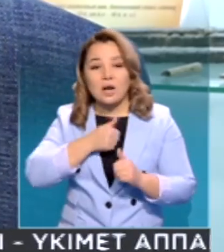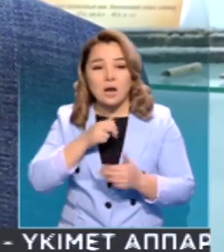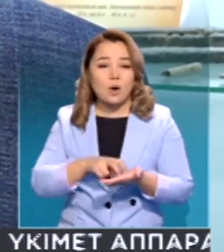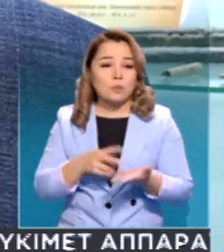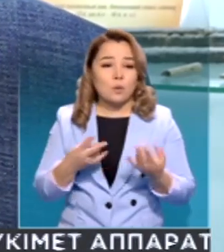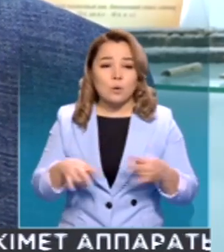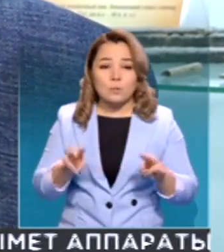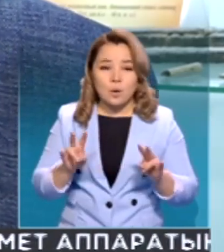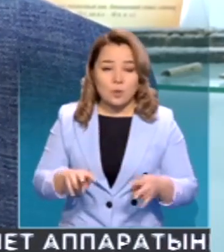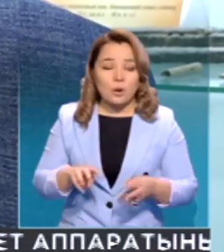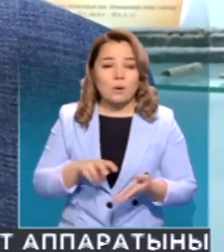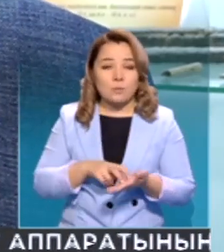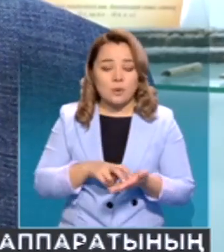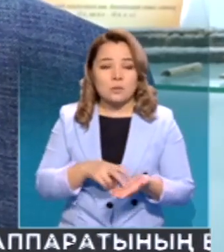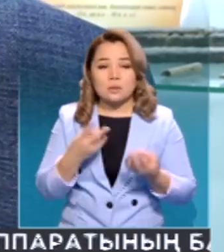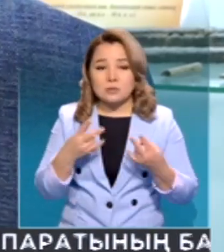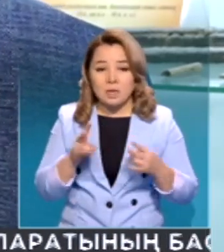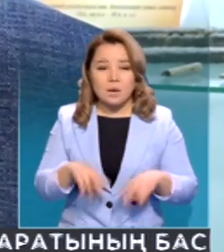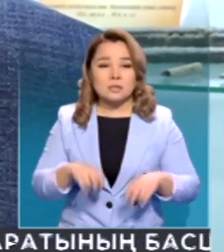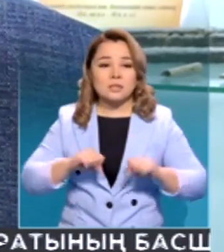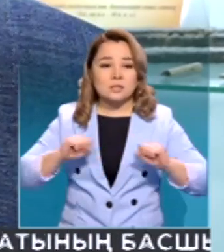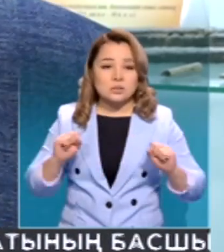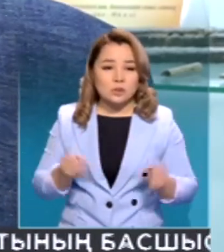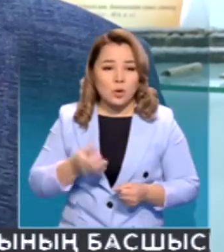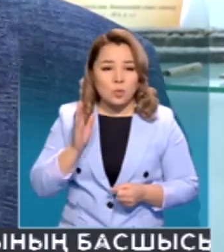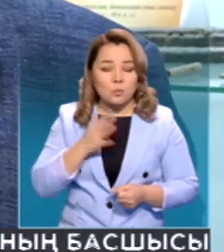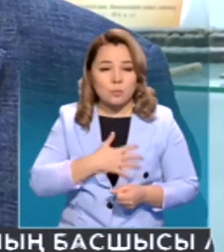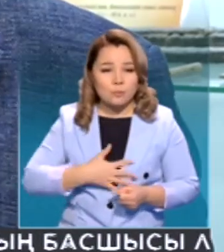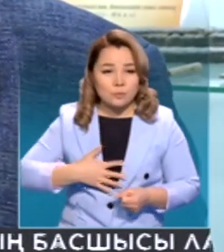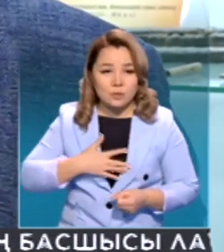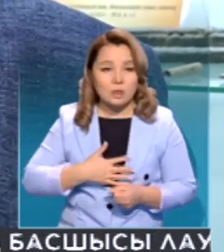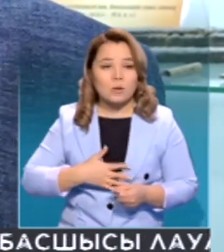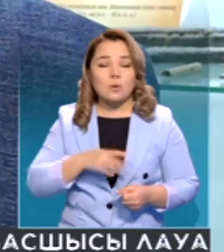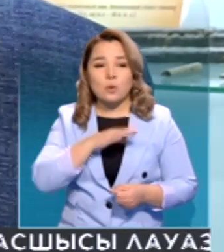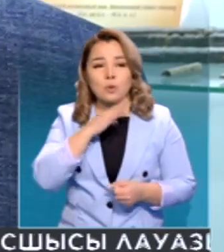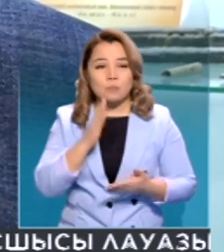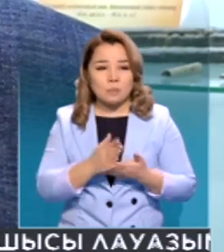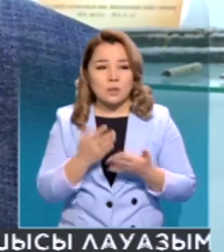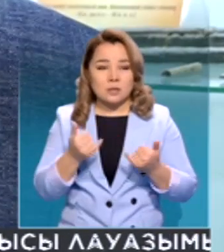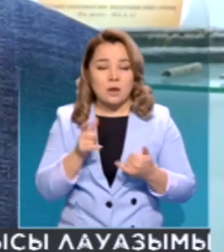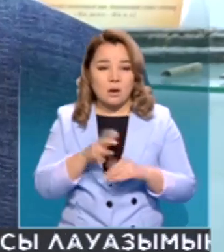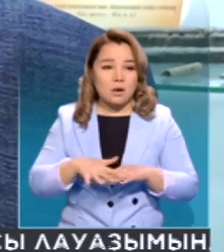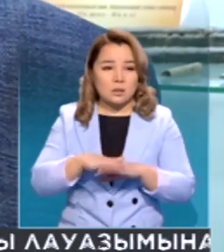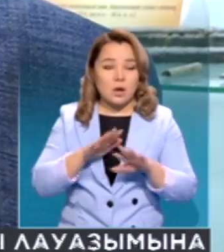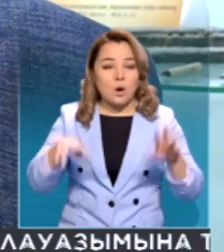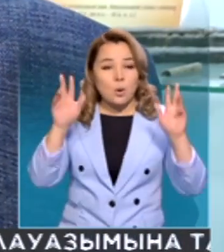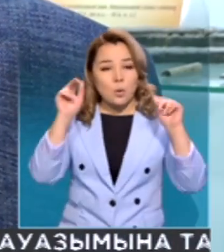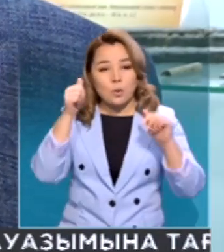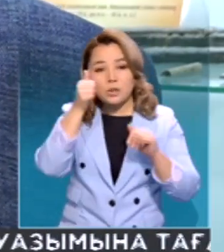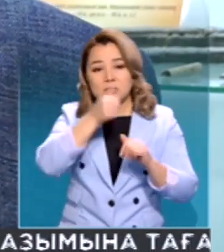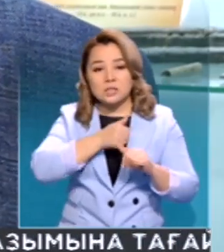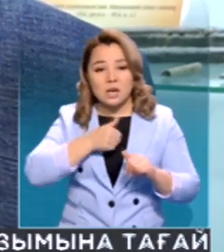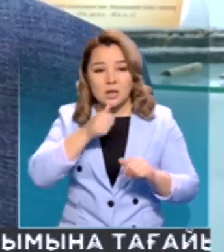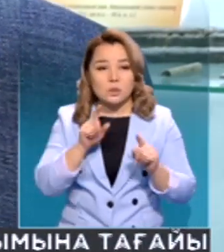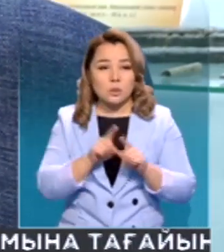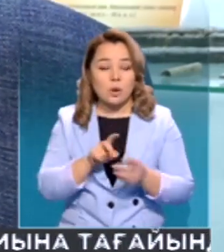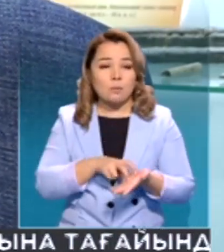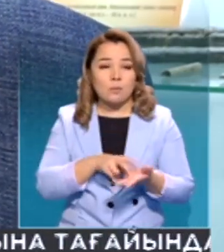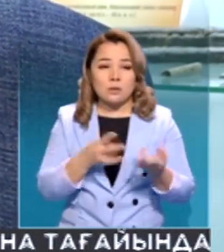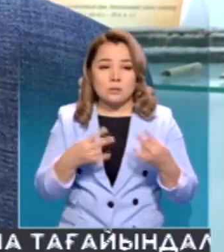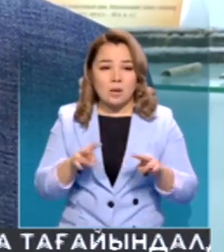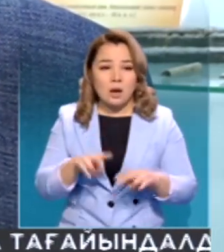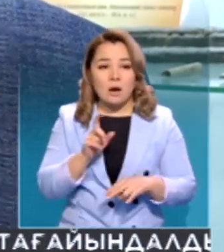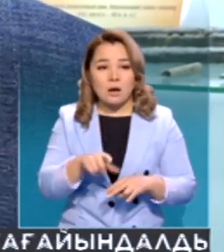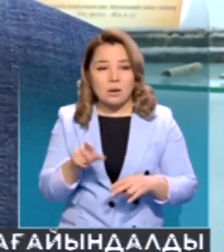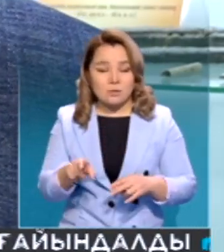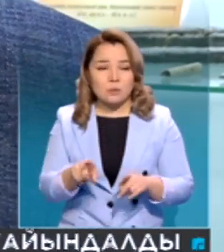қорқпау керек, үрейленбеу керек, яғни қысқатты болады. Яғни көптеген жұттардың бәрі осы қоянжылы болды деген нәрседен